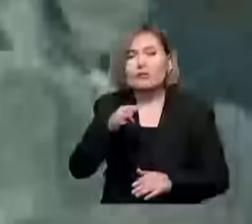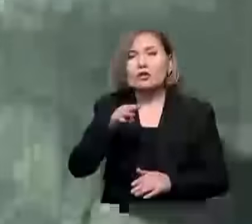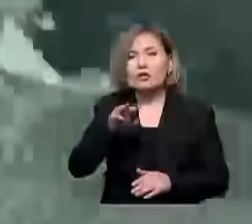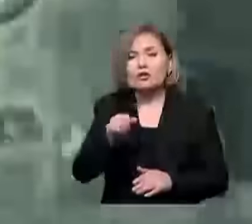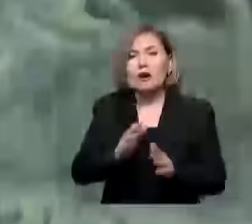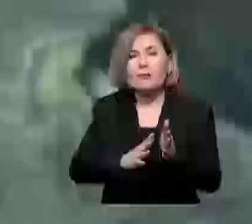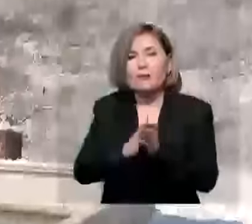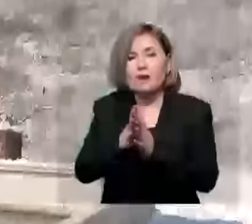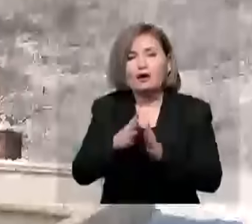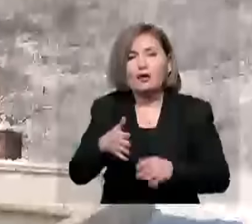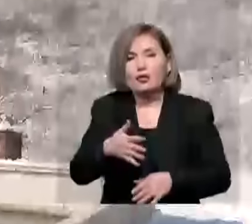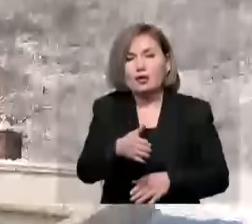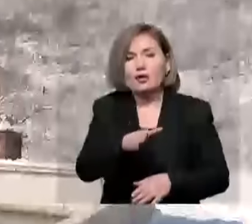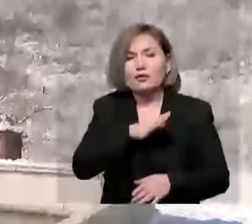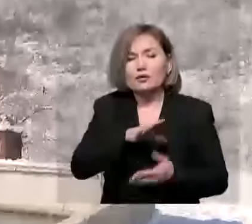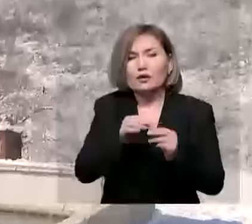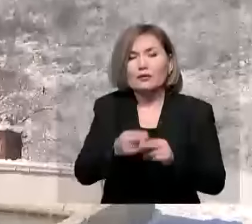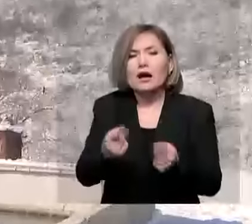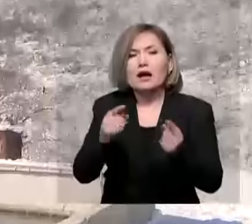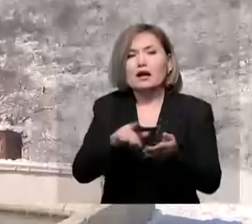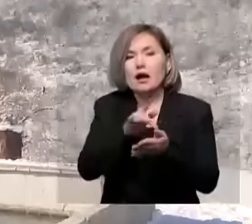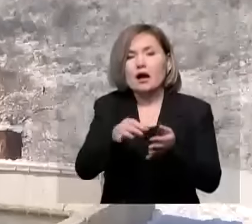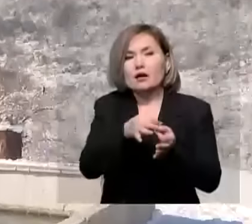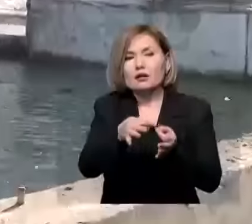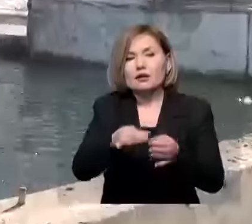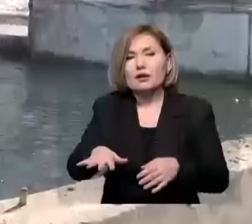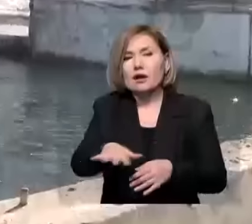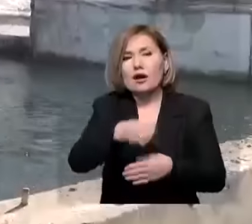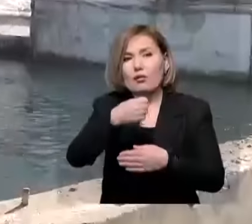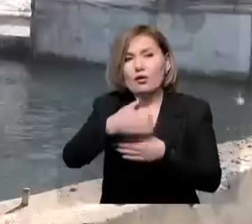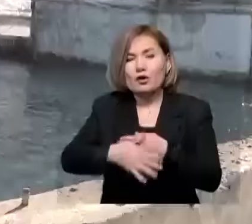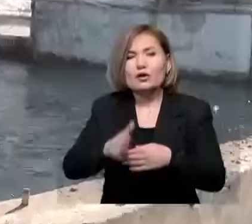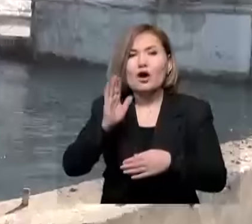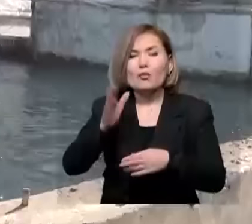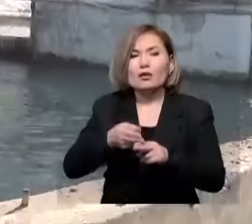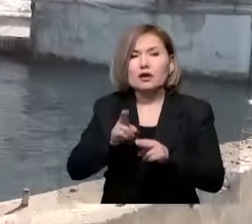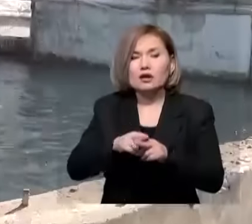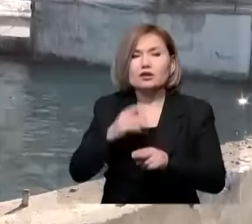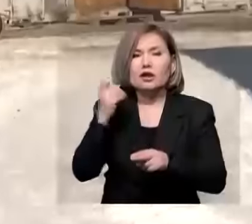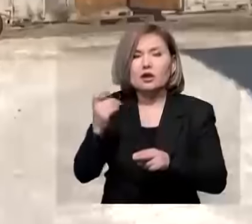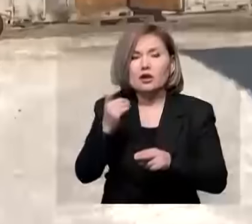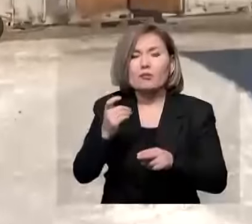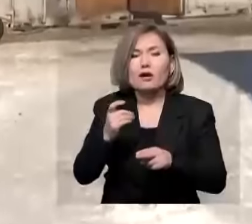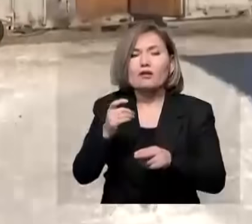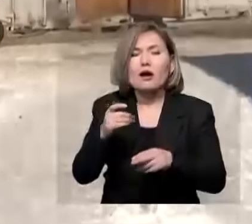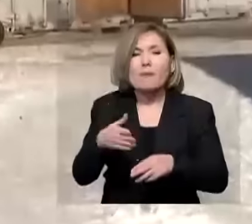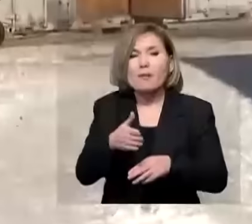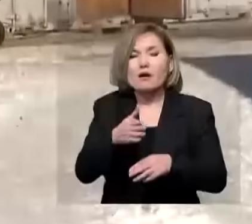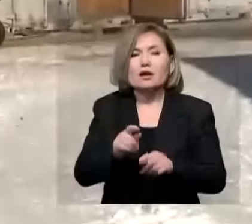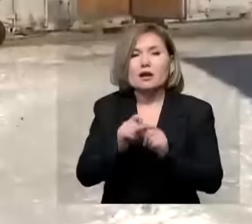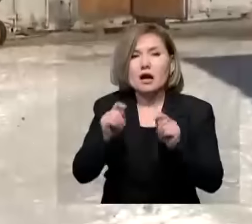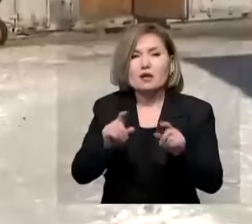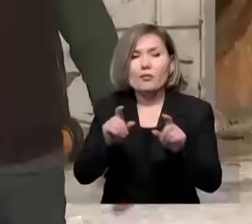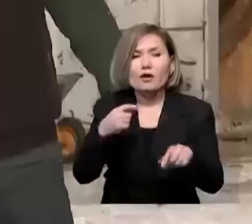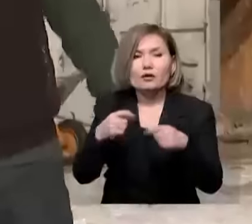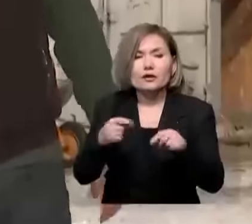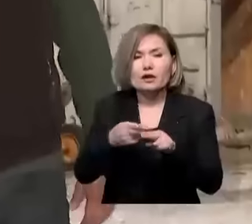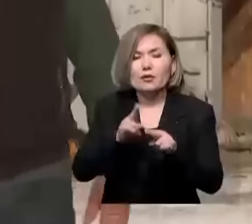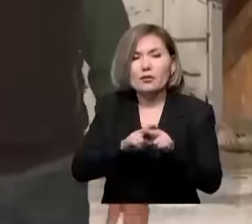өсірілді. Сондықтан біз үкіметтен ірі қалалар мен аудан орталықтарынан фермерлік дүкендер ашуға жер беру, жоғары оқу орындарынан